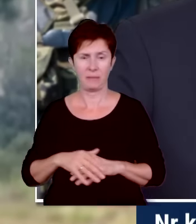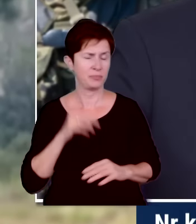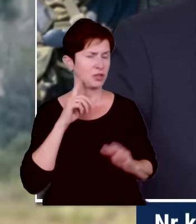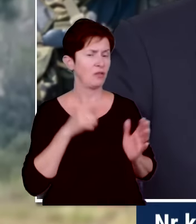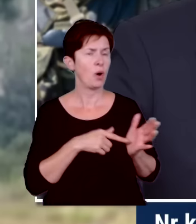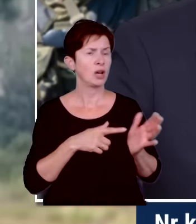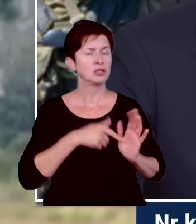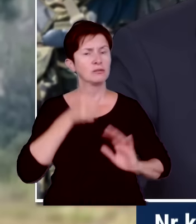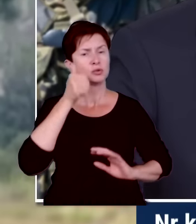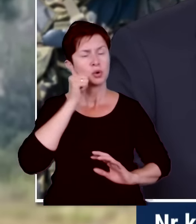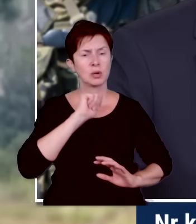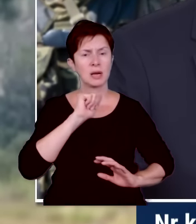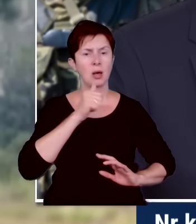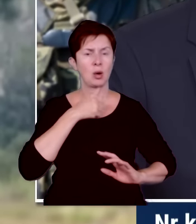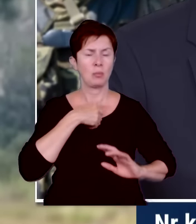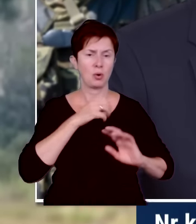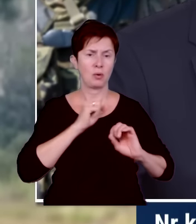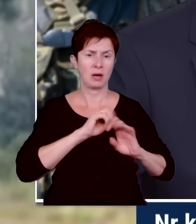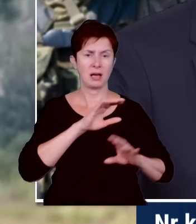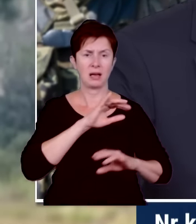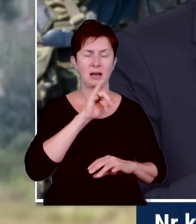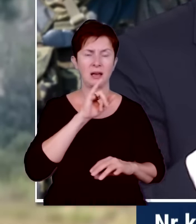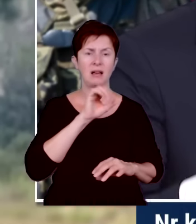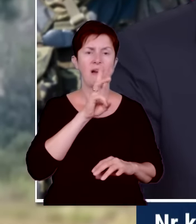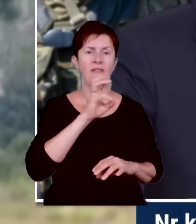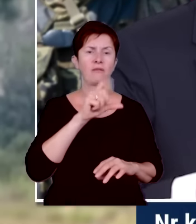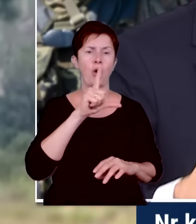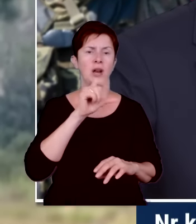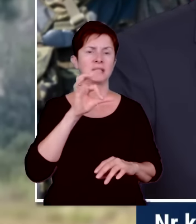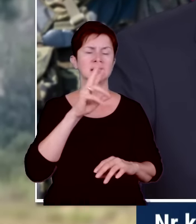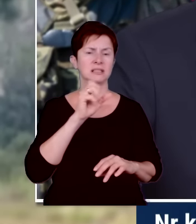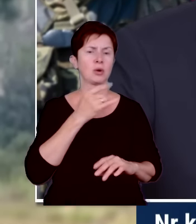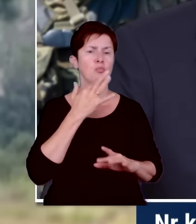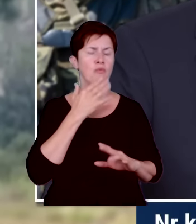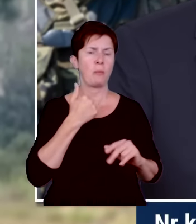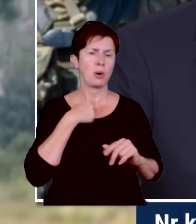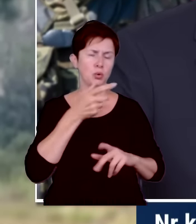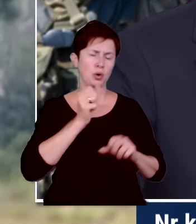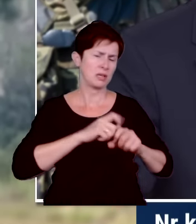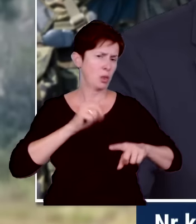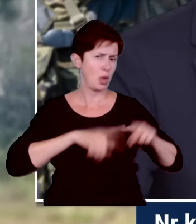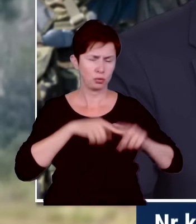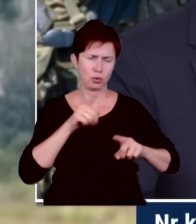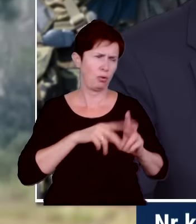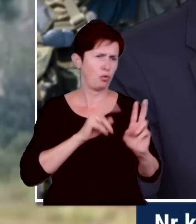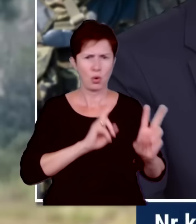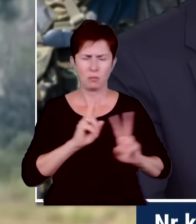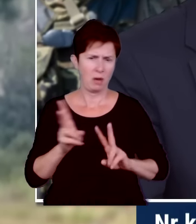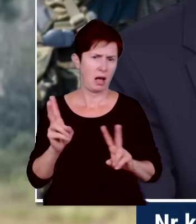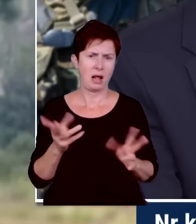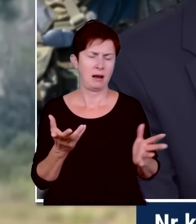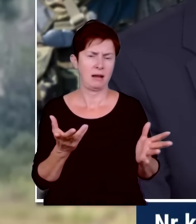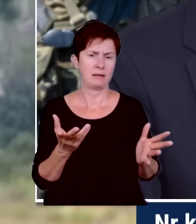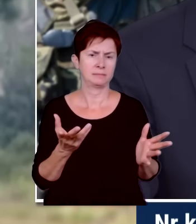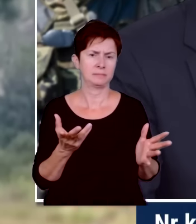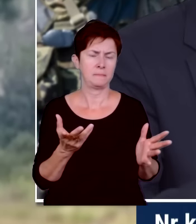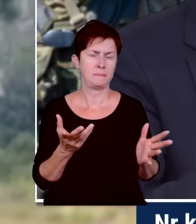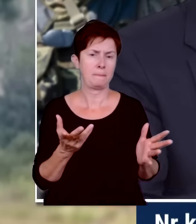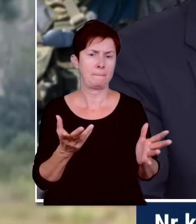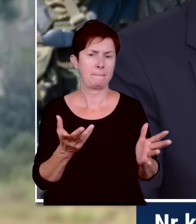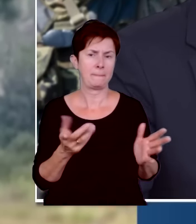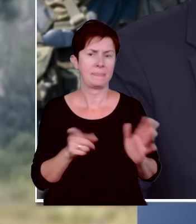mediach chociażby Jarosław Wolski ją rozpowszechniał że to jest właśnie naturalne typowe Jakby Jakby to było gdyby zajrzeć do dokumentów z